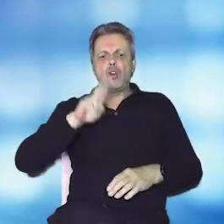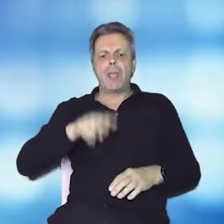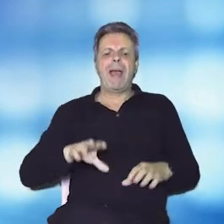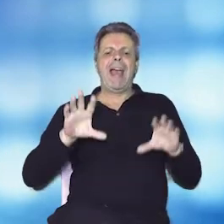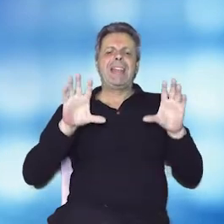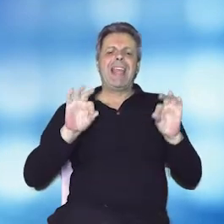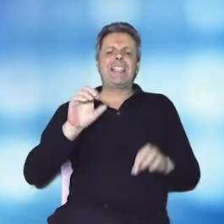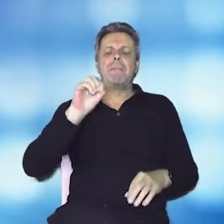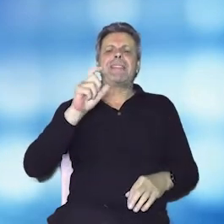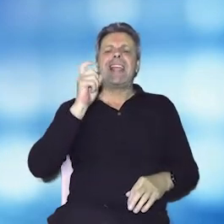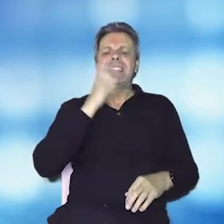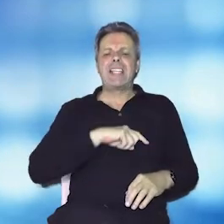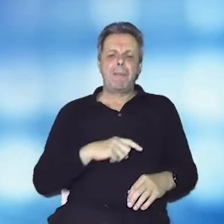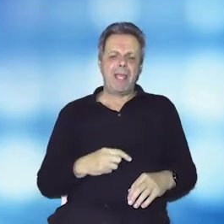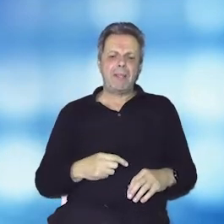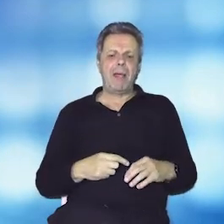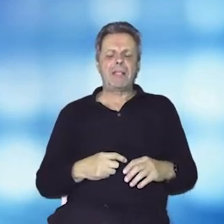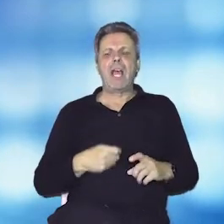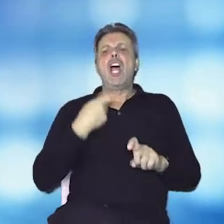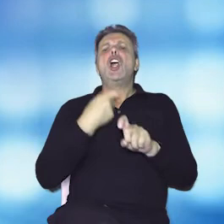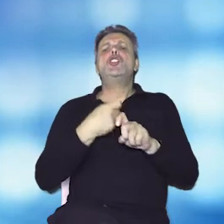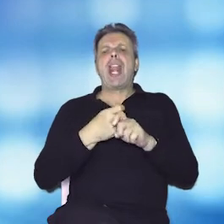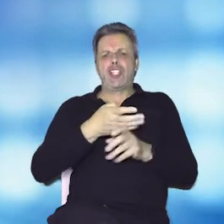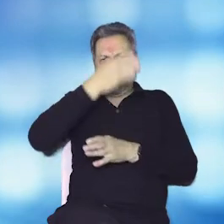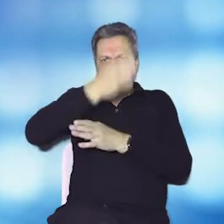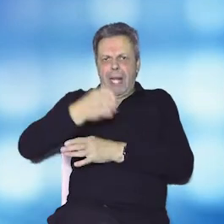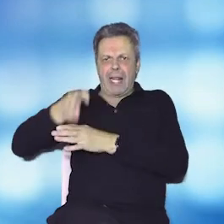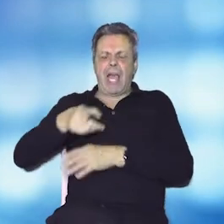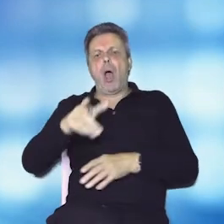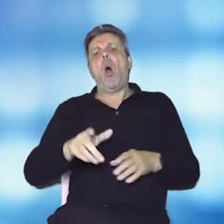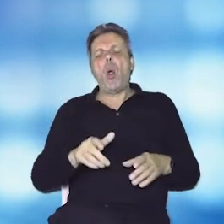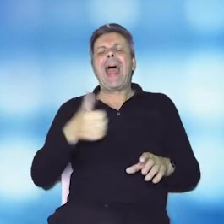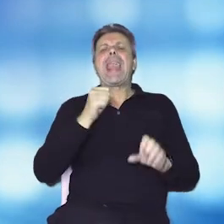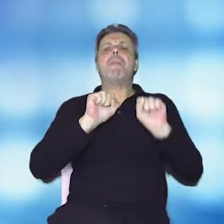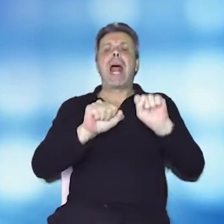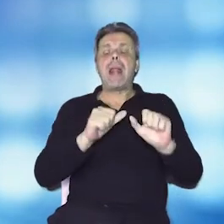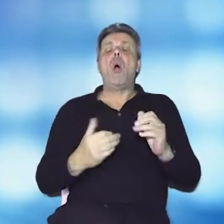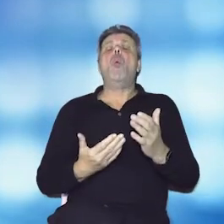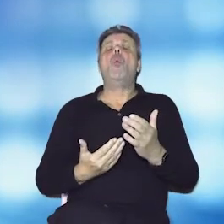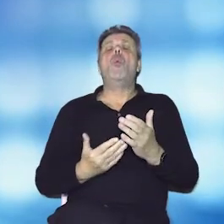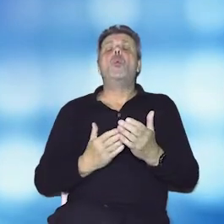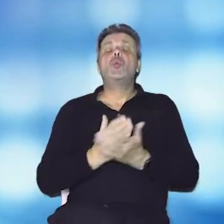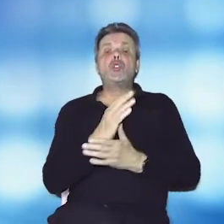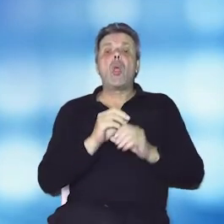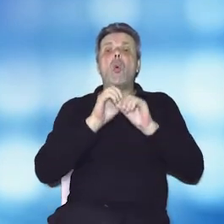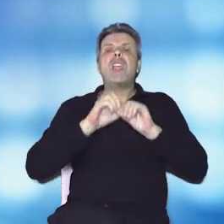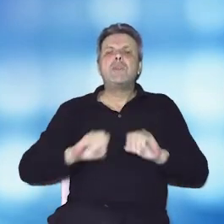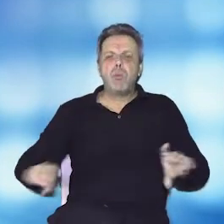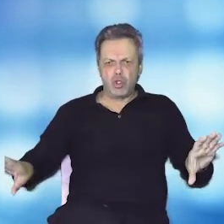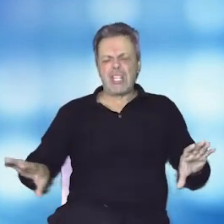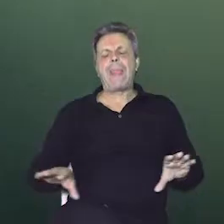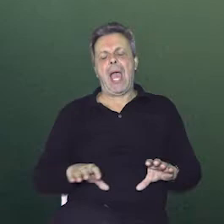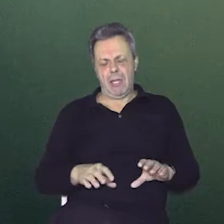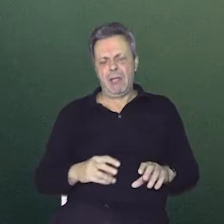oko 10-15 cm debela čelična posuda. Ona predstavlja branu u slučaju ispuštanja